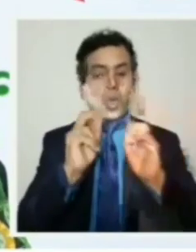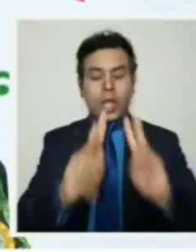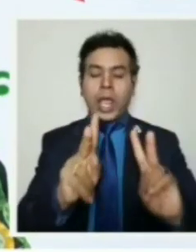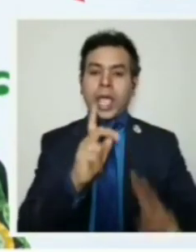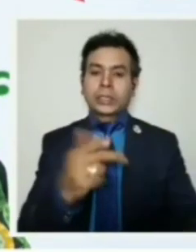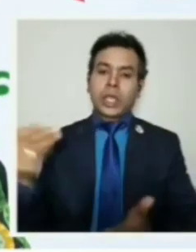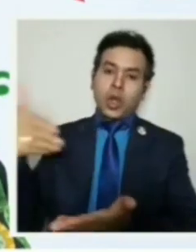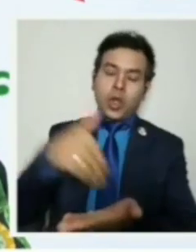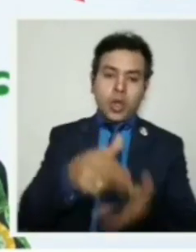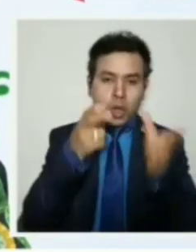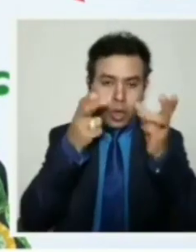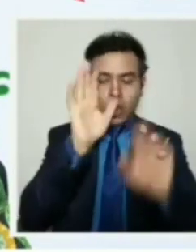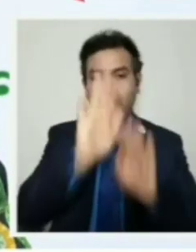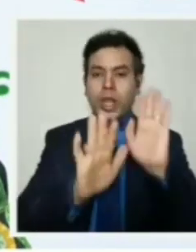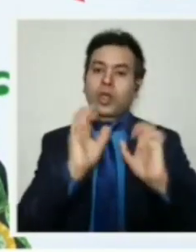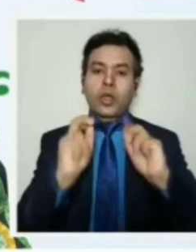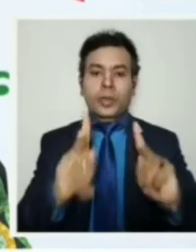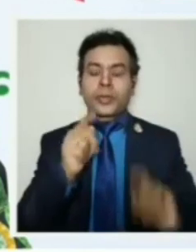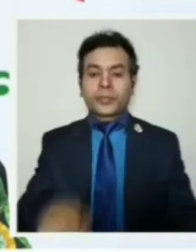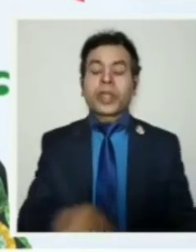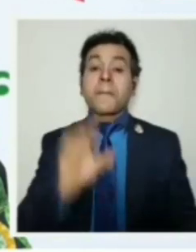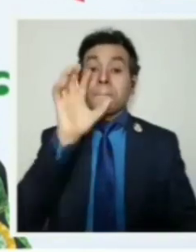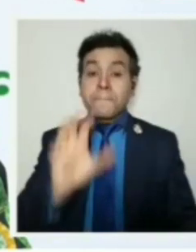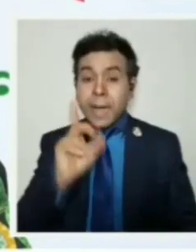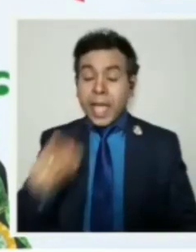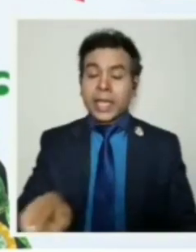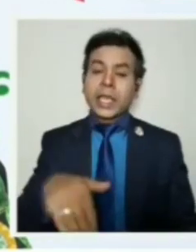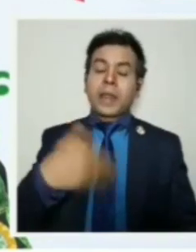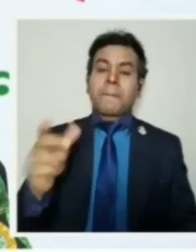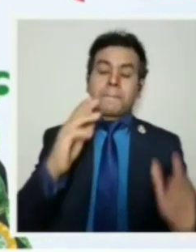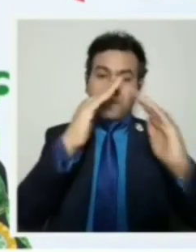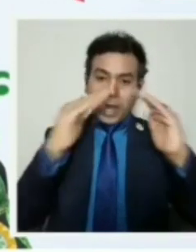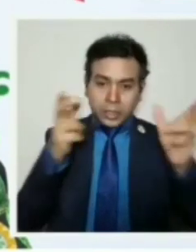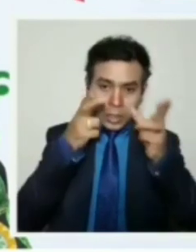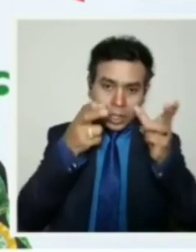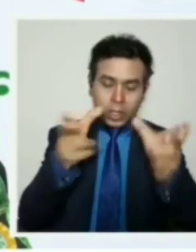ব্যক্তিগত সুরক্ষা সামগ্রী কেন্দ্রীয় ঔষধাগার থেকে প্রাপ্ত তথ্য, এ পর্যন্ত সংগ্রহ